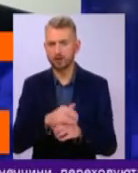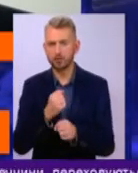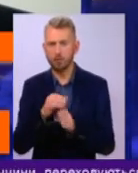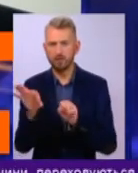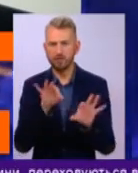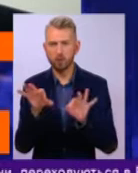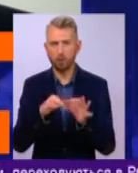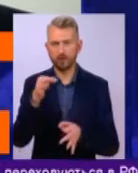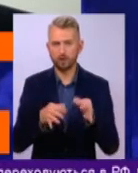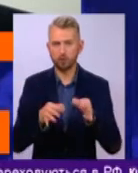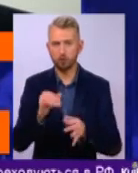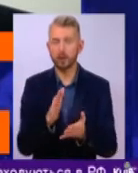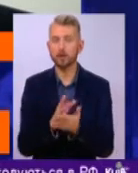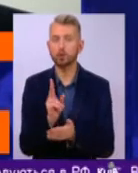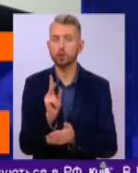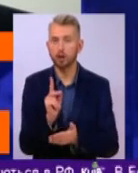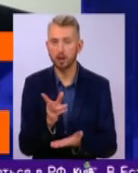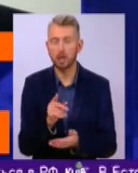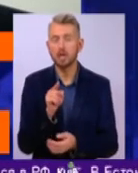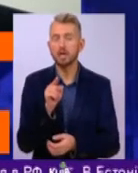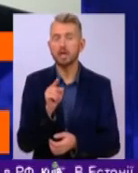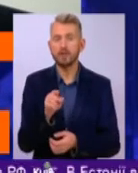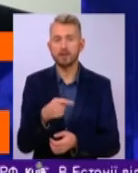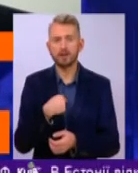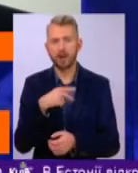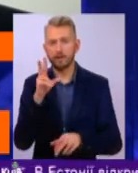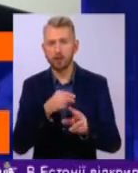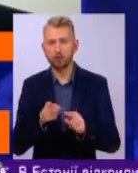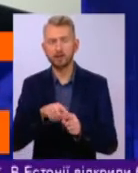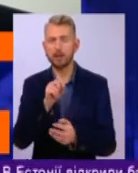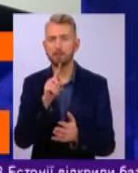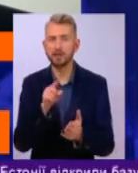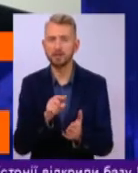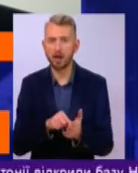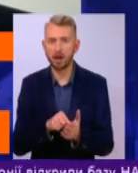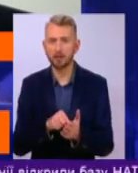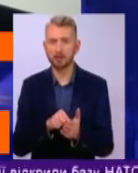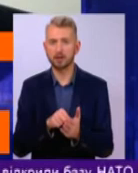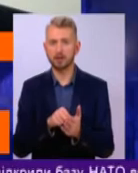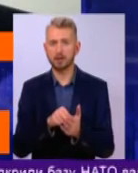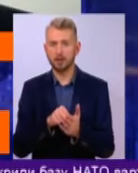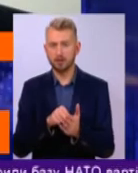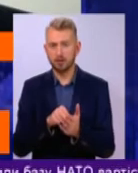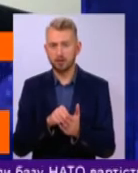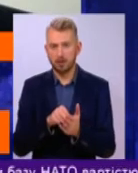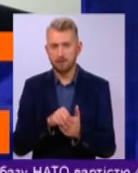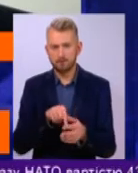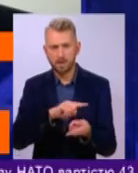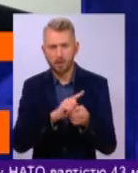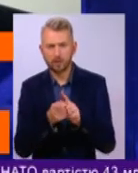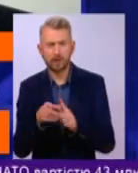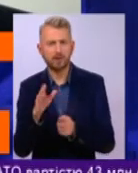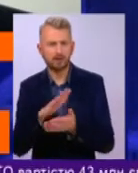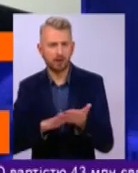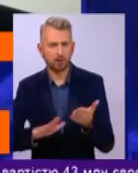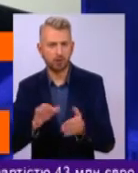вибірковість правосуддя. І є другий момент. Він, я надіюся, що це питання вікове, і воно переростеться, і буде все далі нормально,